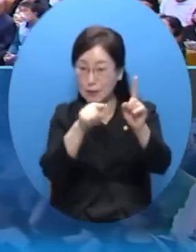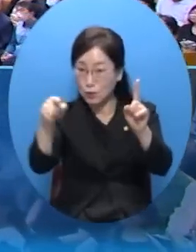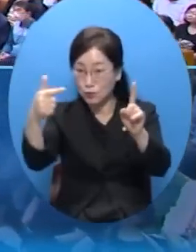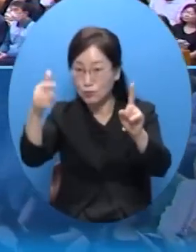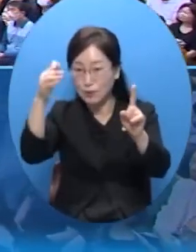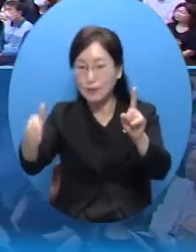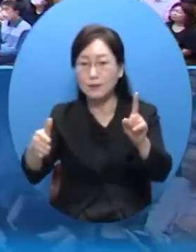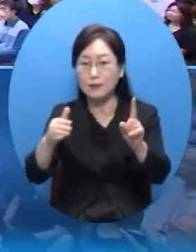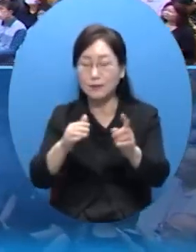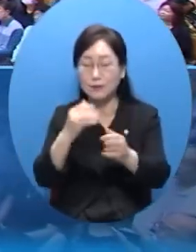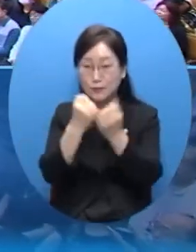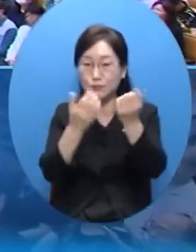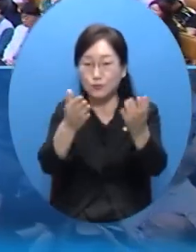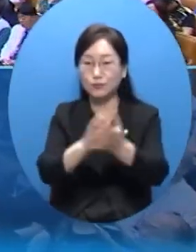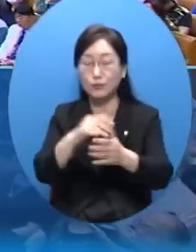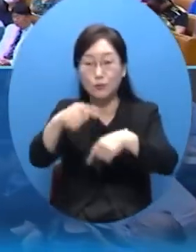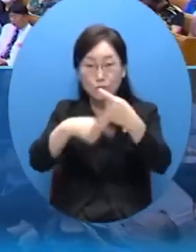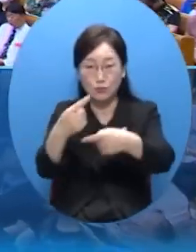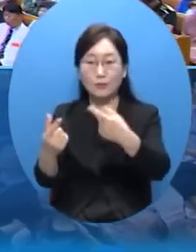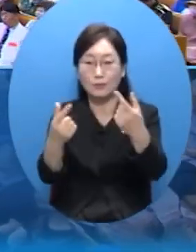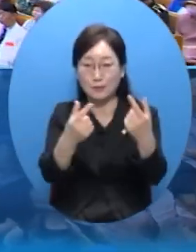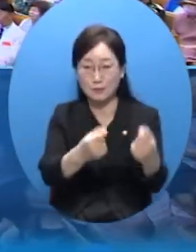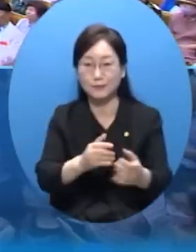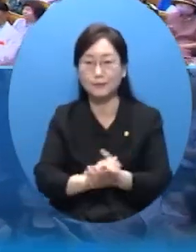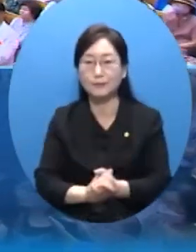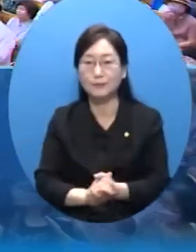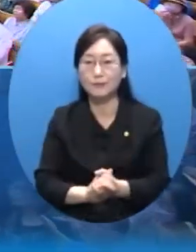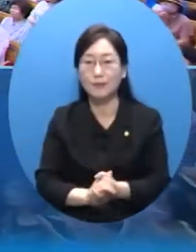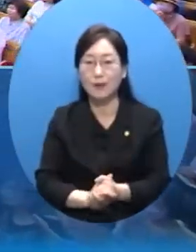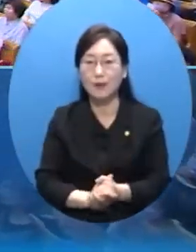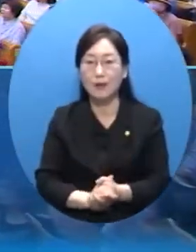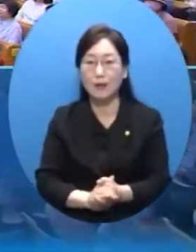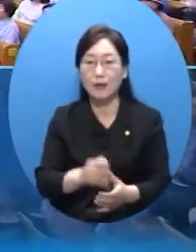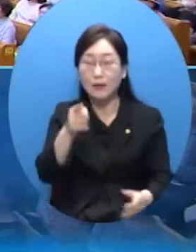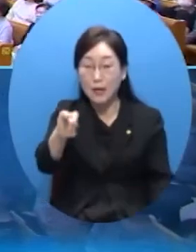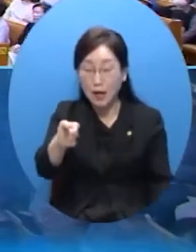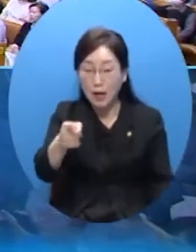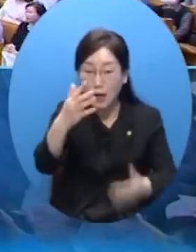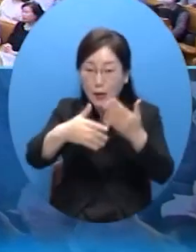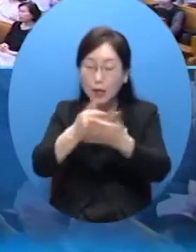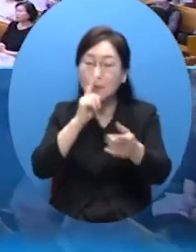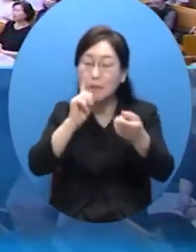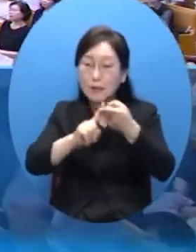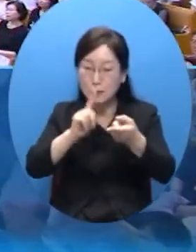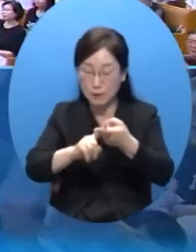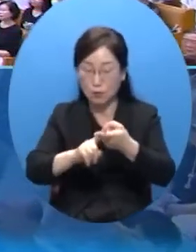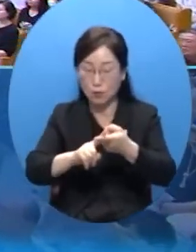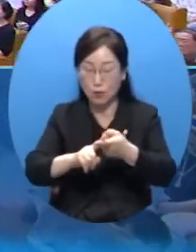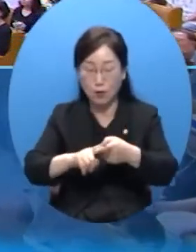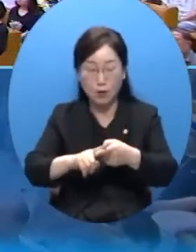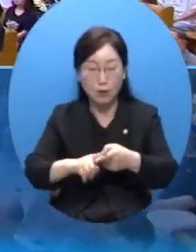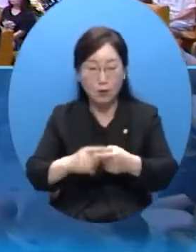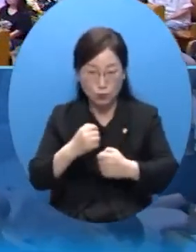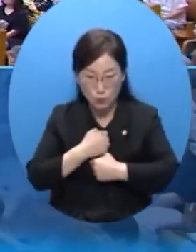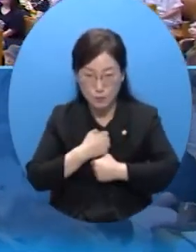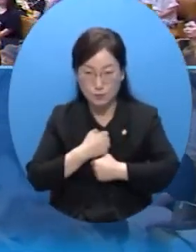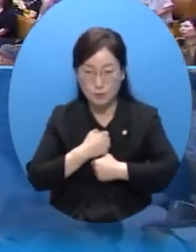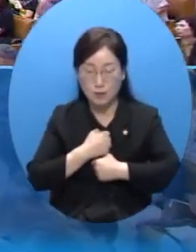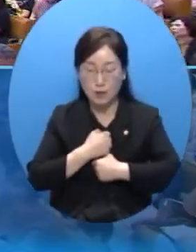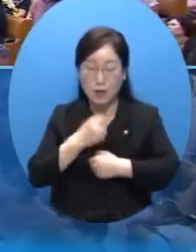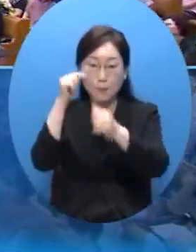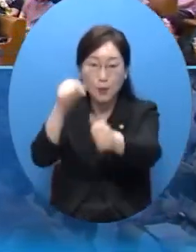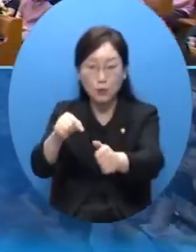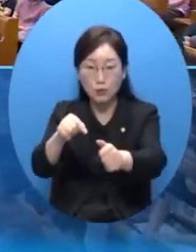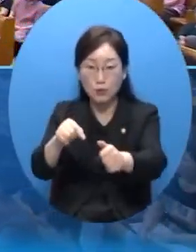6절까지만 말씀 우리 함께 봉독하겠습니다. 내가 내 하나님 여호와의 말씀을 삼가 듣고 내가 오늘 내게